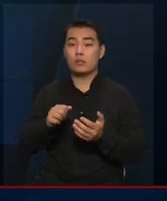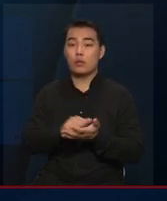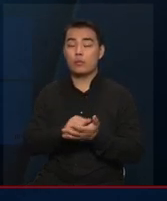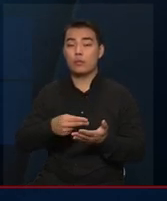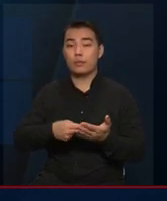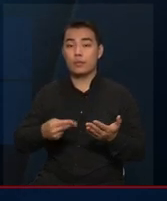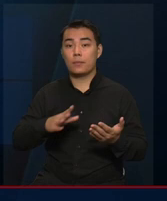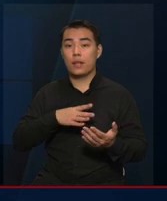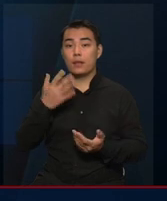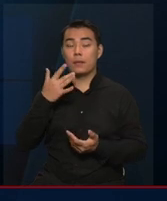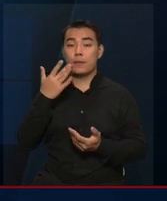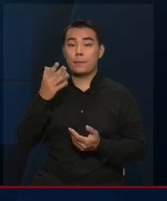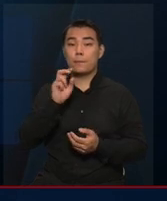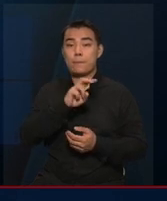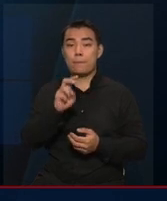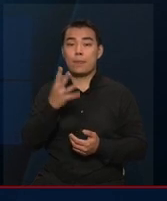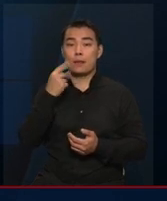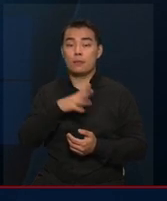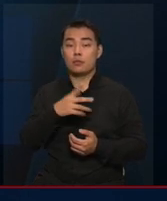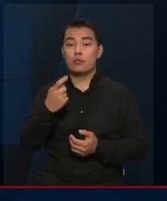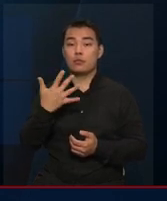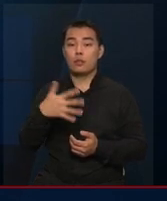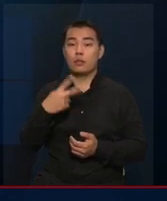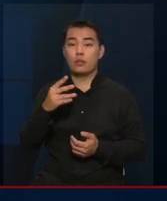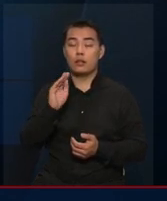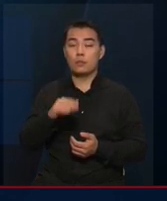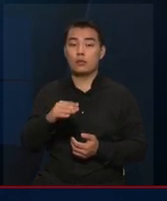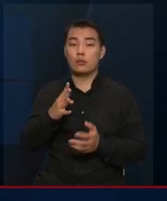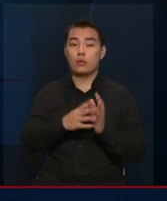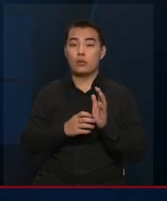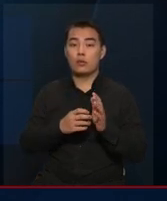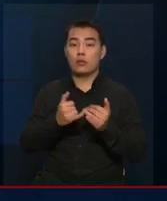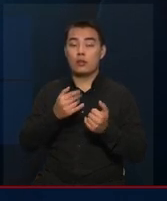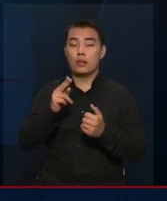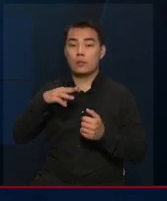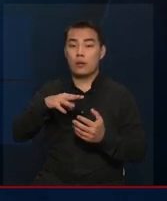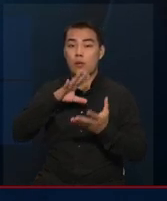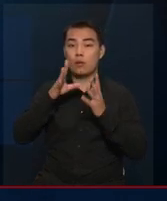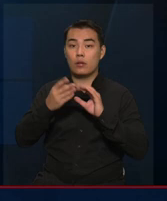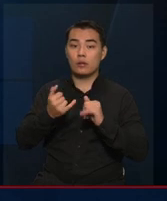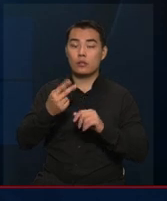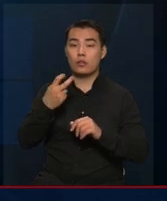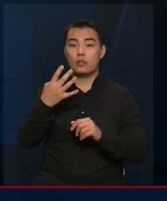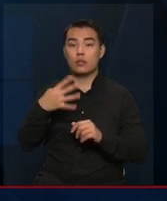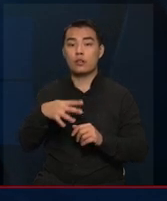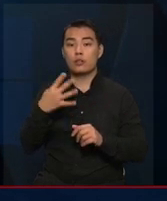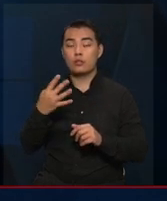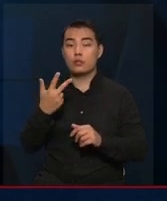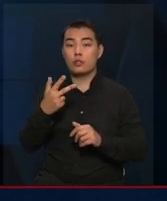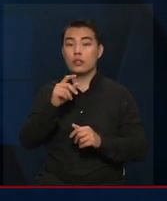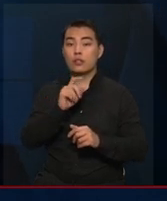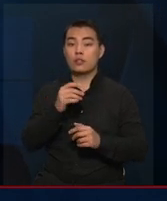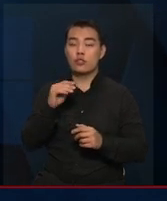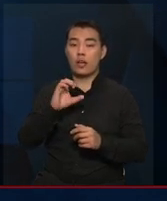және еліміздің өңірлеріне сапарлары кезінде 152921 шақырым жол жүріп, 243 сағат 46 минутын ұшақта